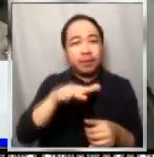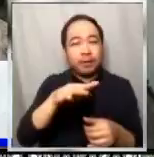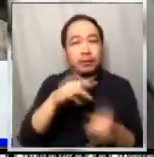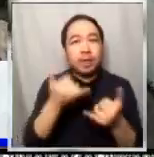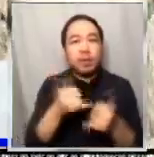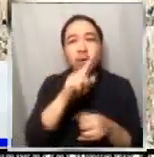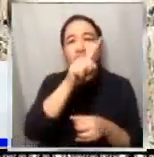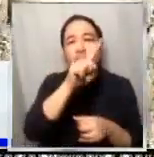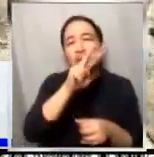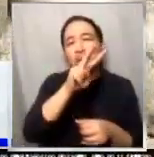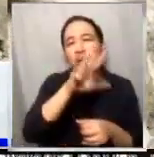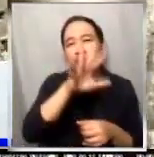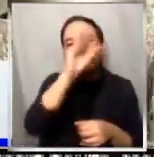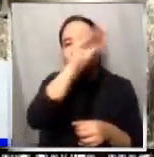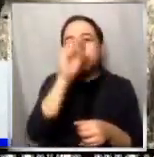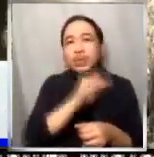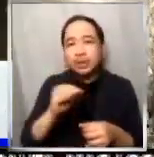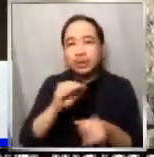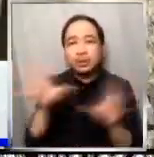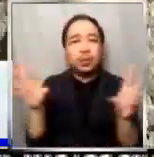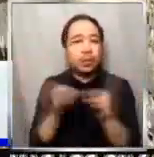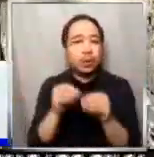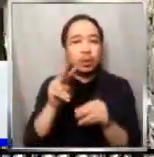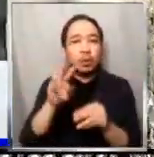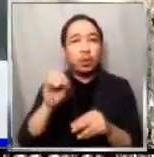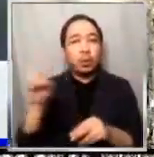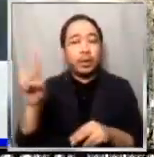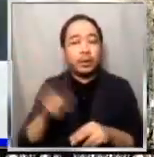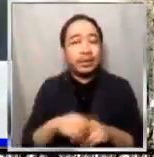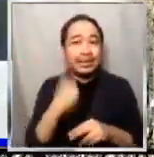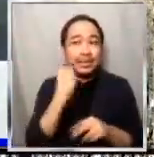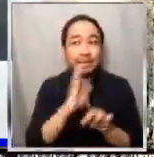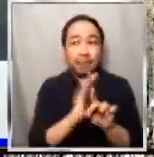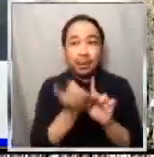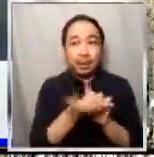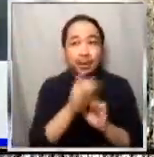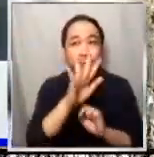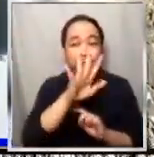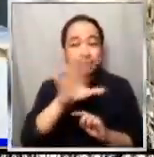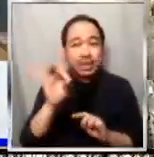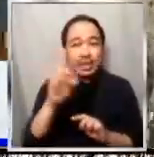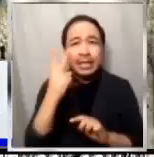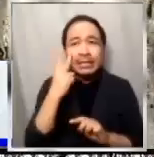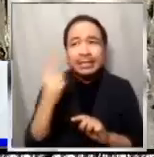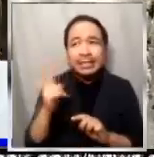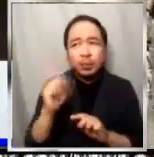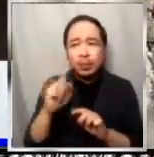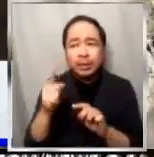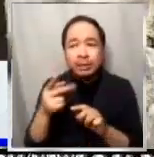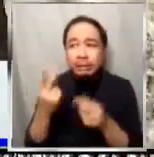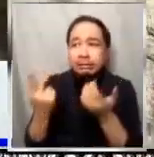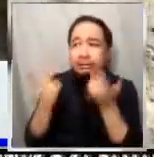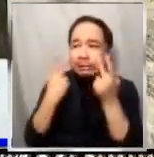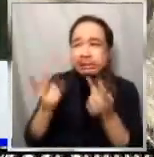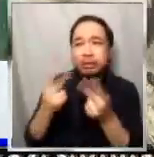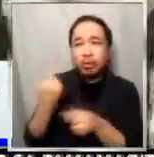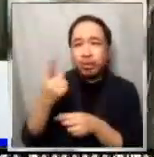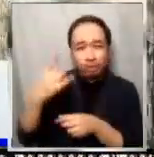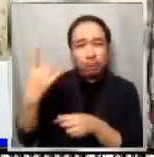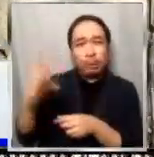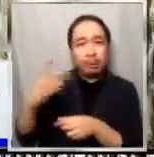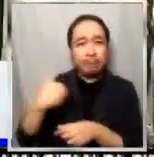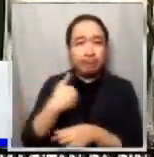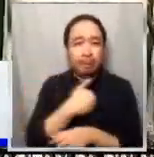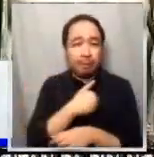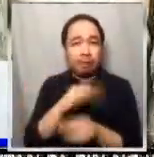ng lungsod. Sa barangay 58 nga kanina, ganito agad ang bubungan. Isa lang sa bawat pamilya ang pinapayagang makalabas. 8